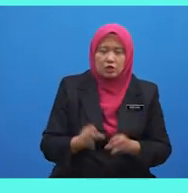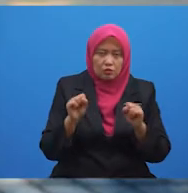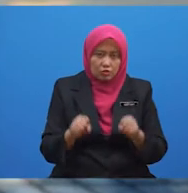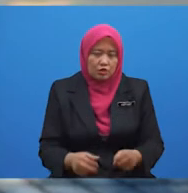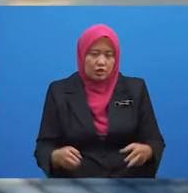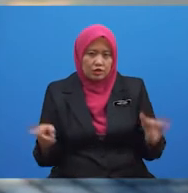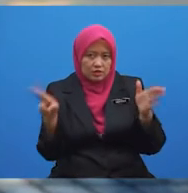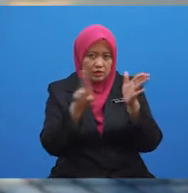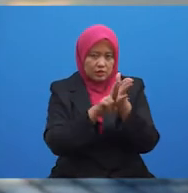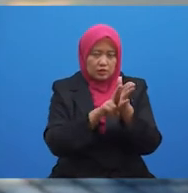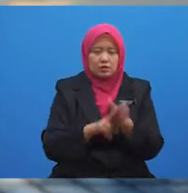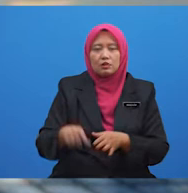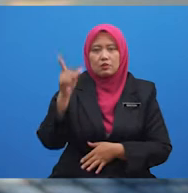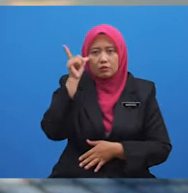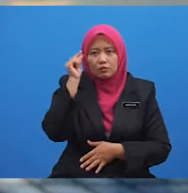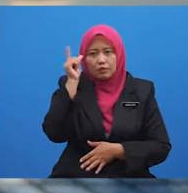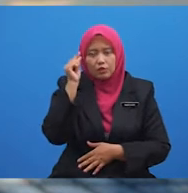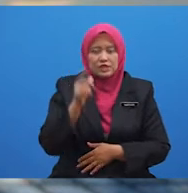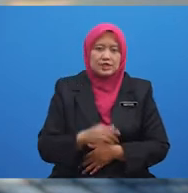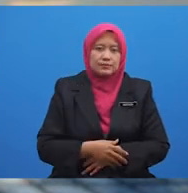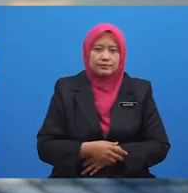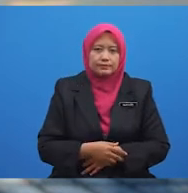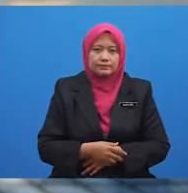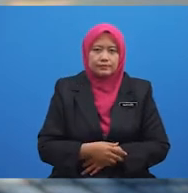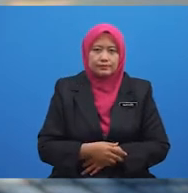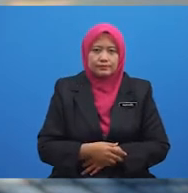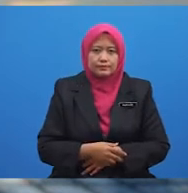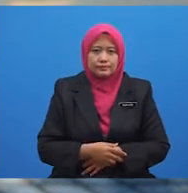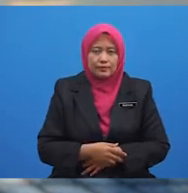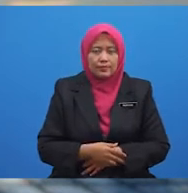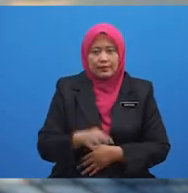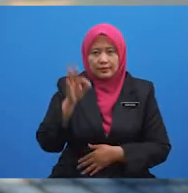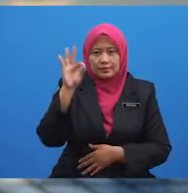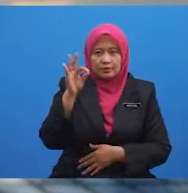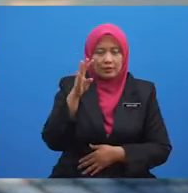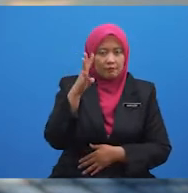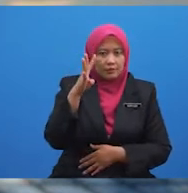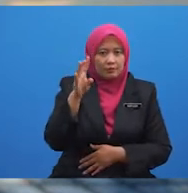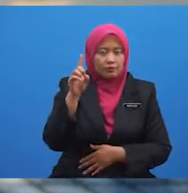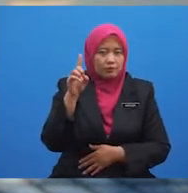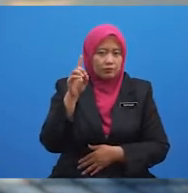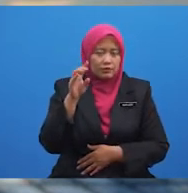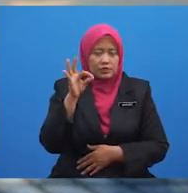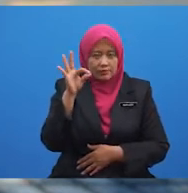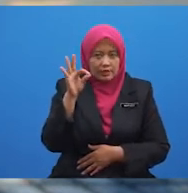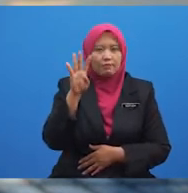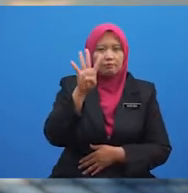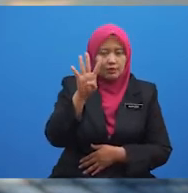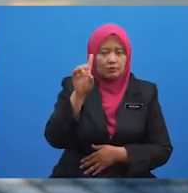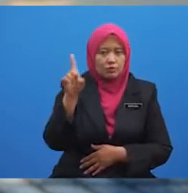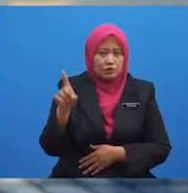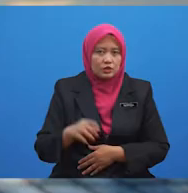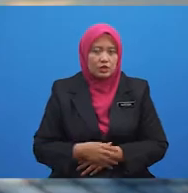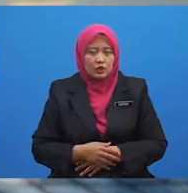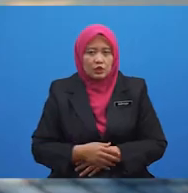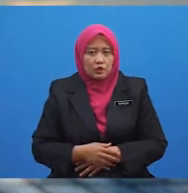1640. Justeru itu, pada Januari 1641, Portugis di Melaka berjaya ditewaskan